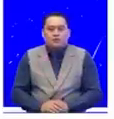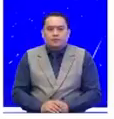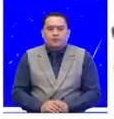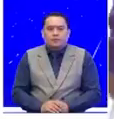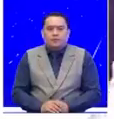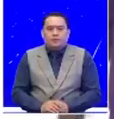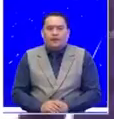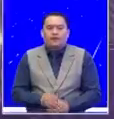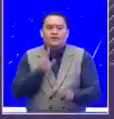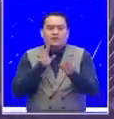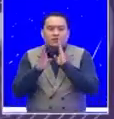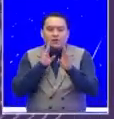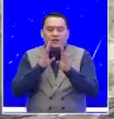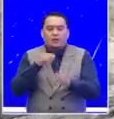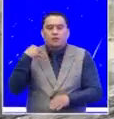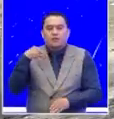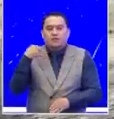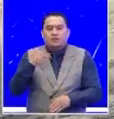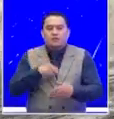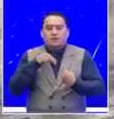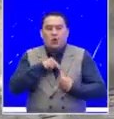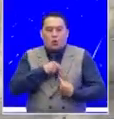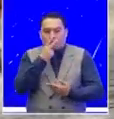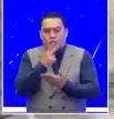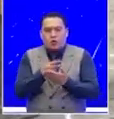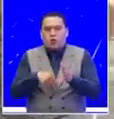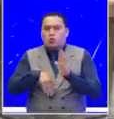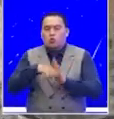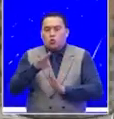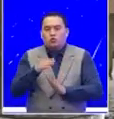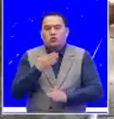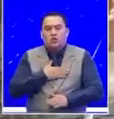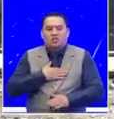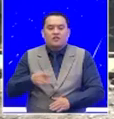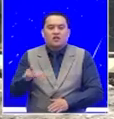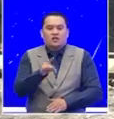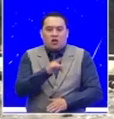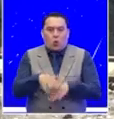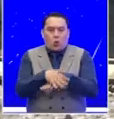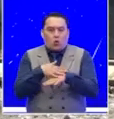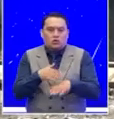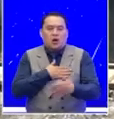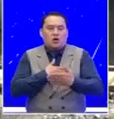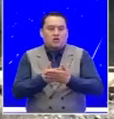своем профиле в Твиттере Касым-Жомарт Токаев, труд волонтеров отражает лучшие моральные качества нашего народа. В свою очередь,